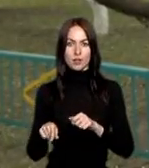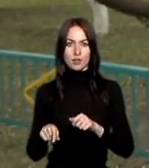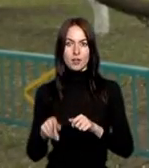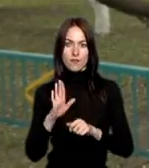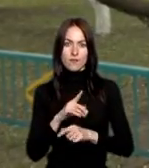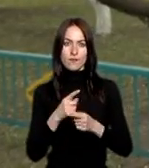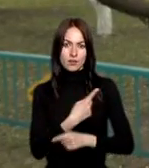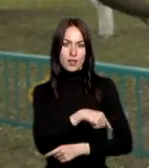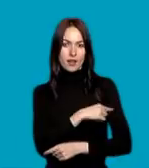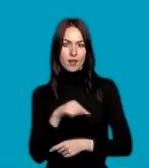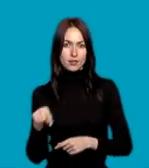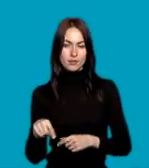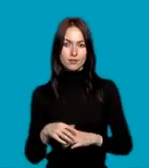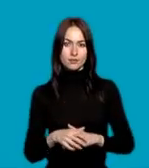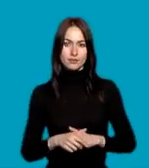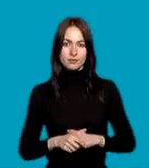Суспільному. Харківщина.